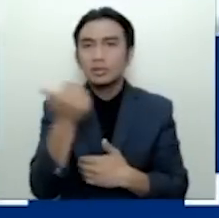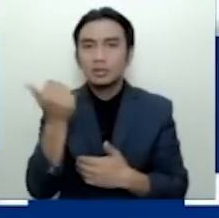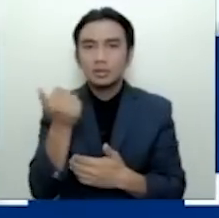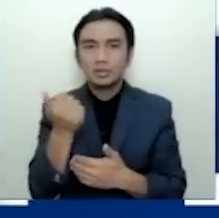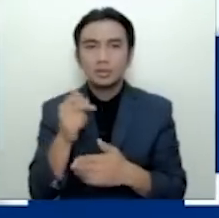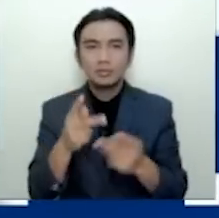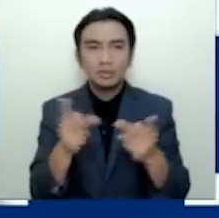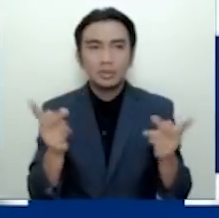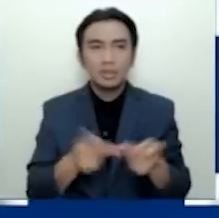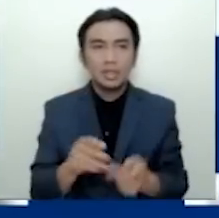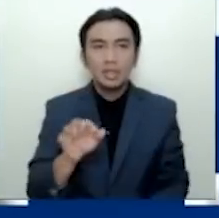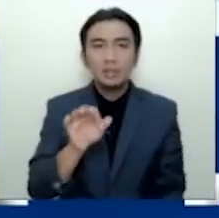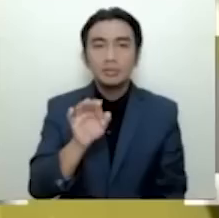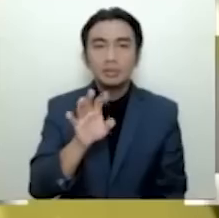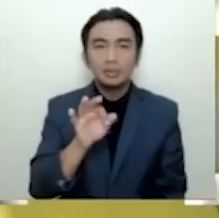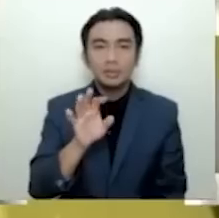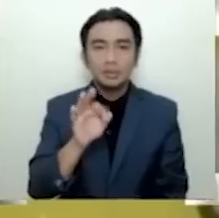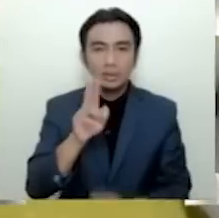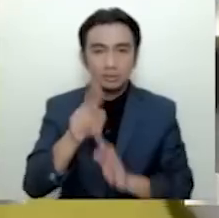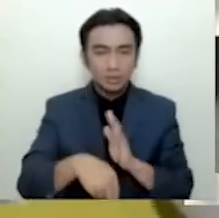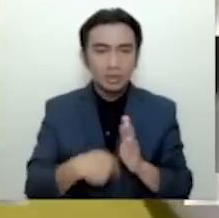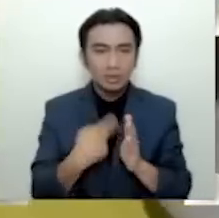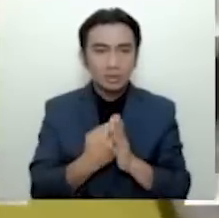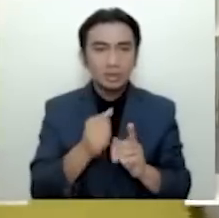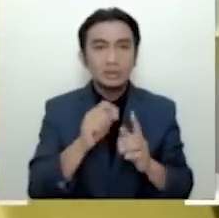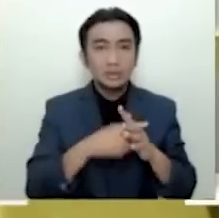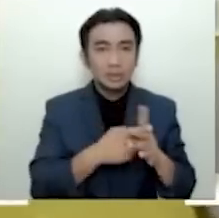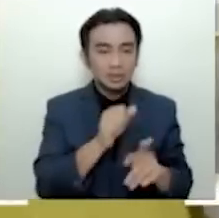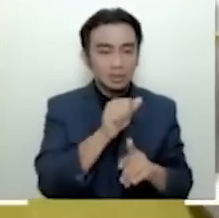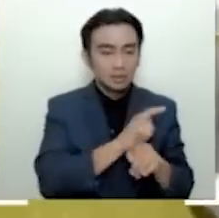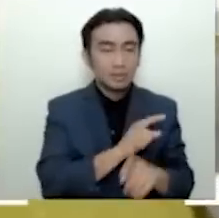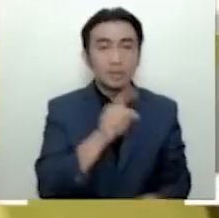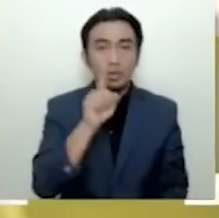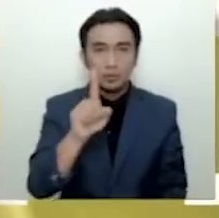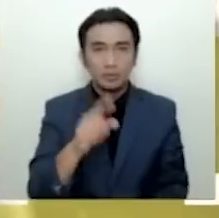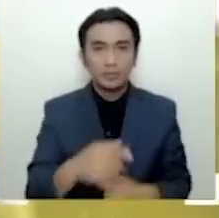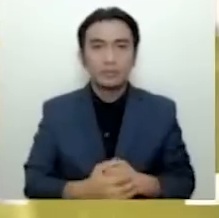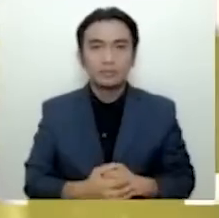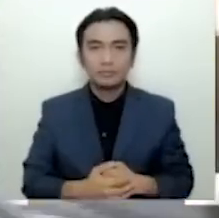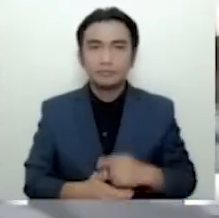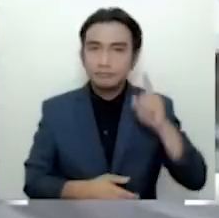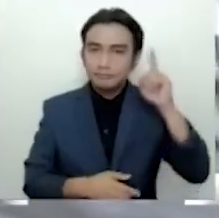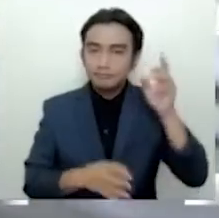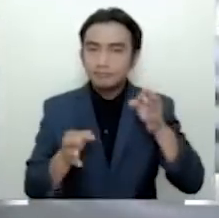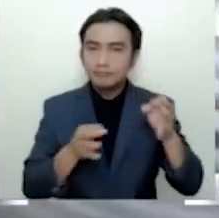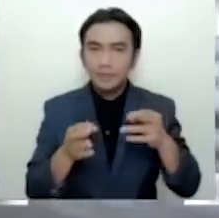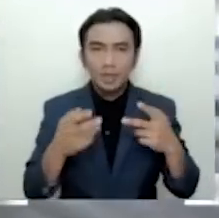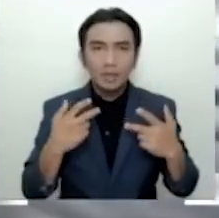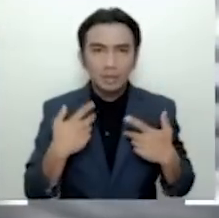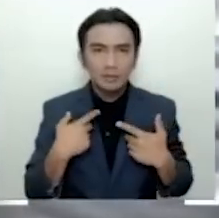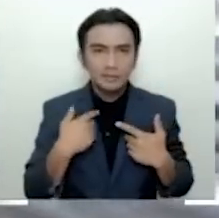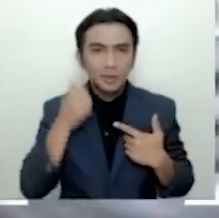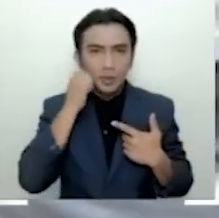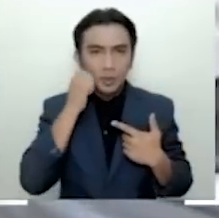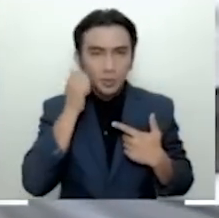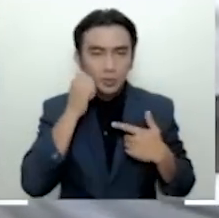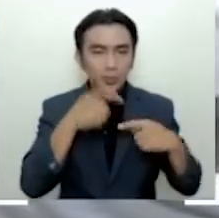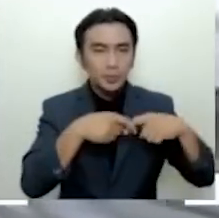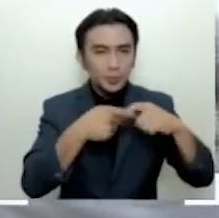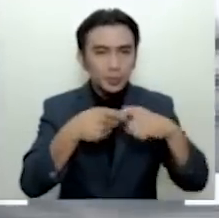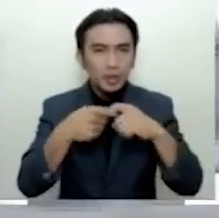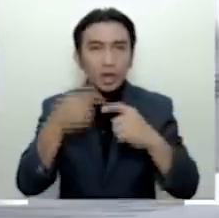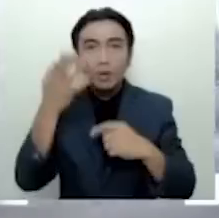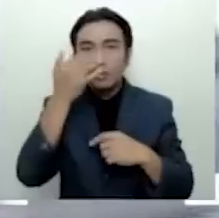walang tubig simula bukas April 1. Kaya rin tayo nagkaroon ng daily interruptions is because konti na yung pumapasok